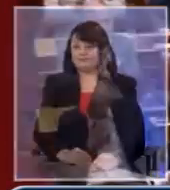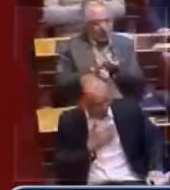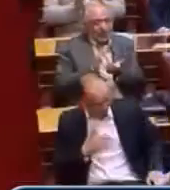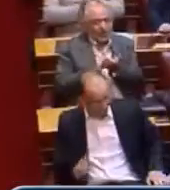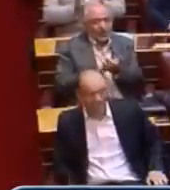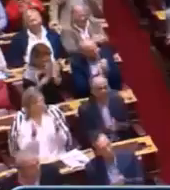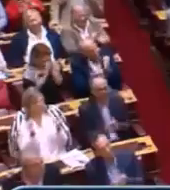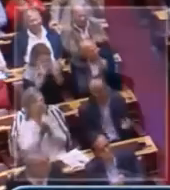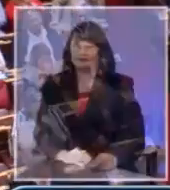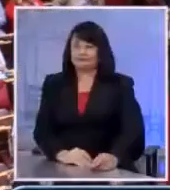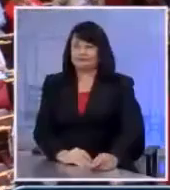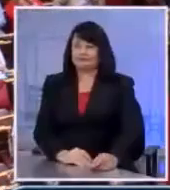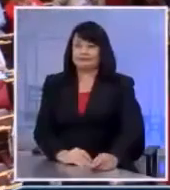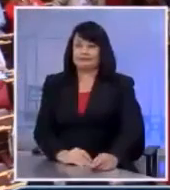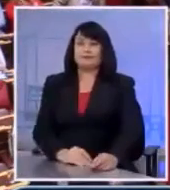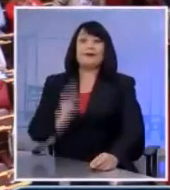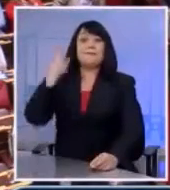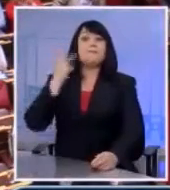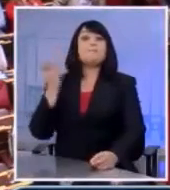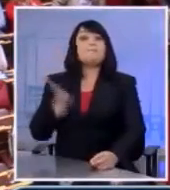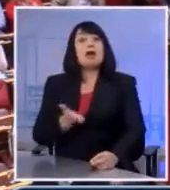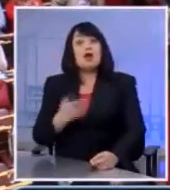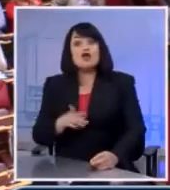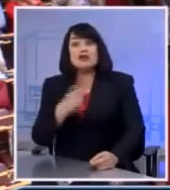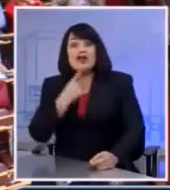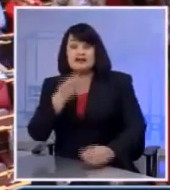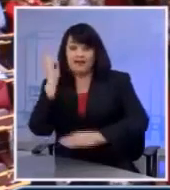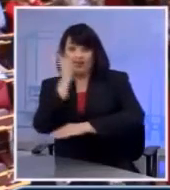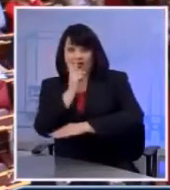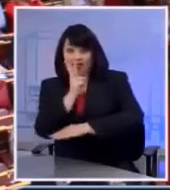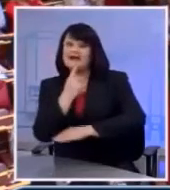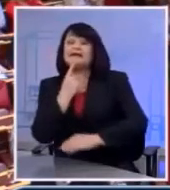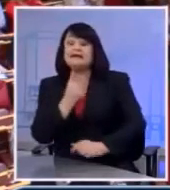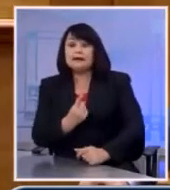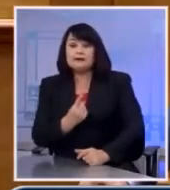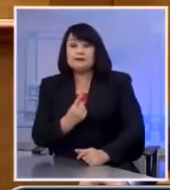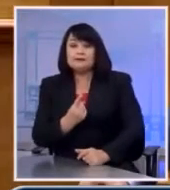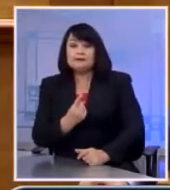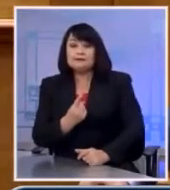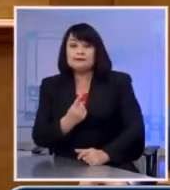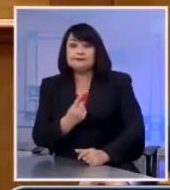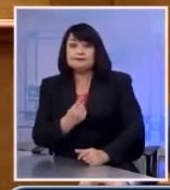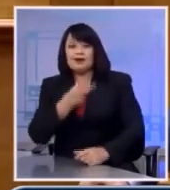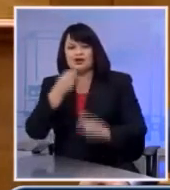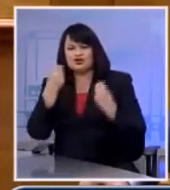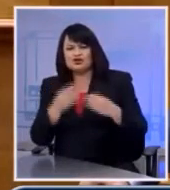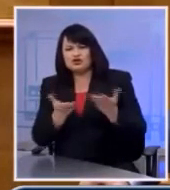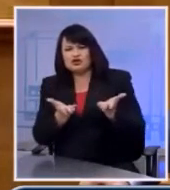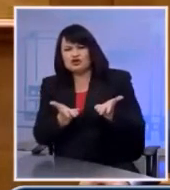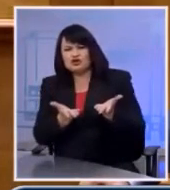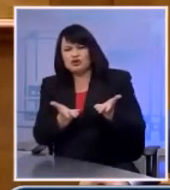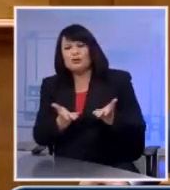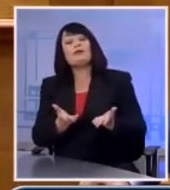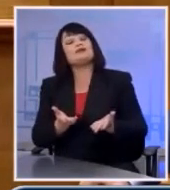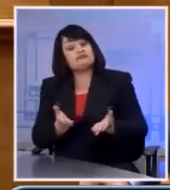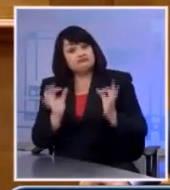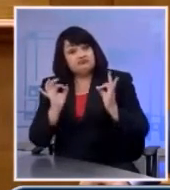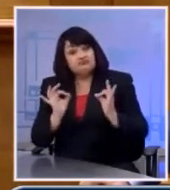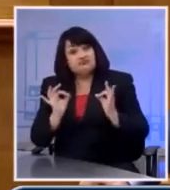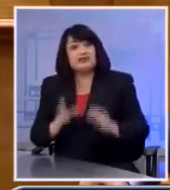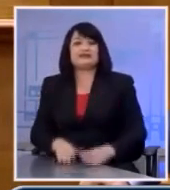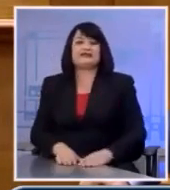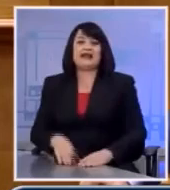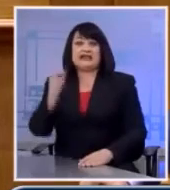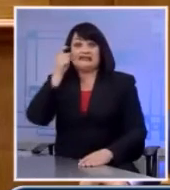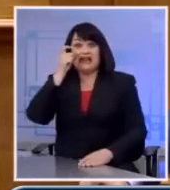Και είχε έρθει η κυρία Μπακογιάννη και κατήγγειλε αυτή την αθλειότητα τότε, βεβαίως, γιατί ήταν εναντίον του κυρίου